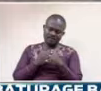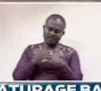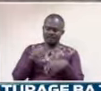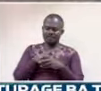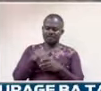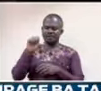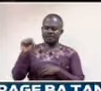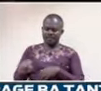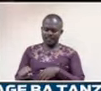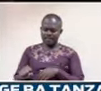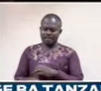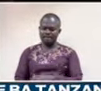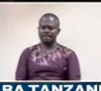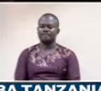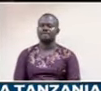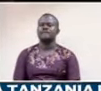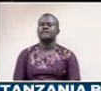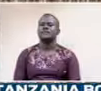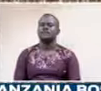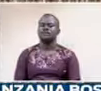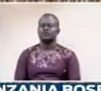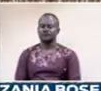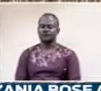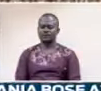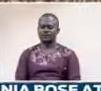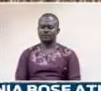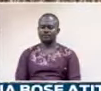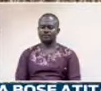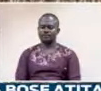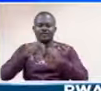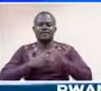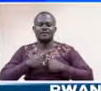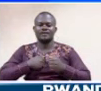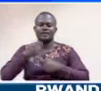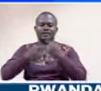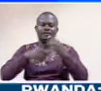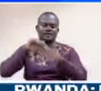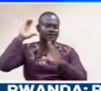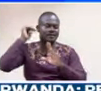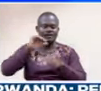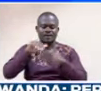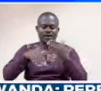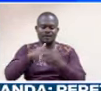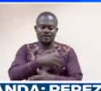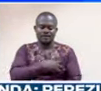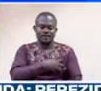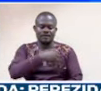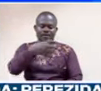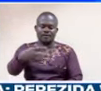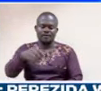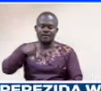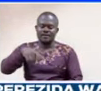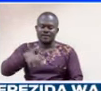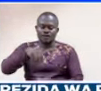ntara y'Amajyepfo. Calixte Kabiruka mu ntara y'Amajyepfo. Dukomereza amakuru ajyanye n'ubukungu, aho abakenera